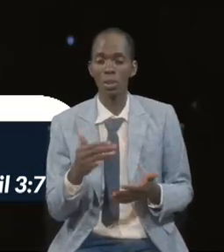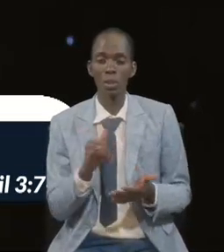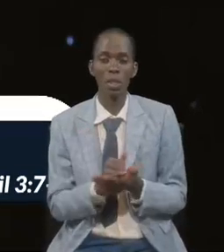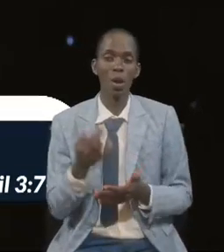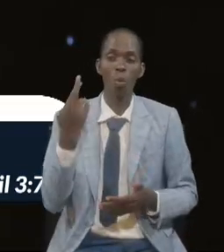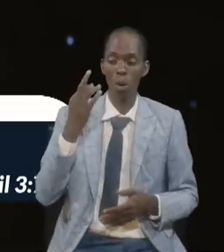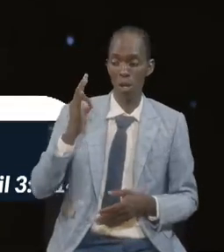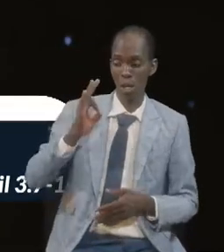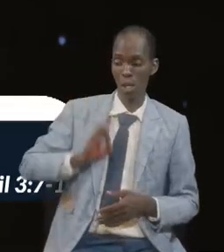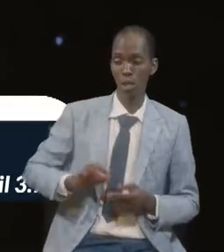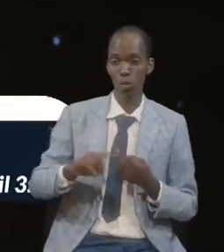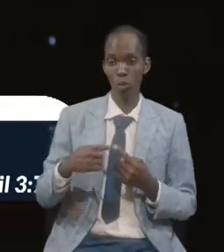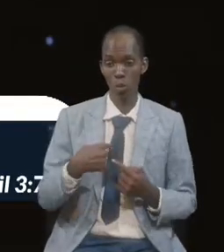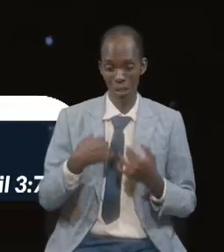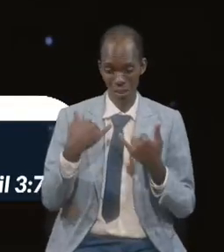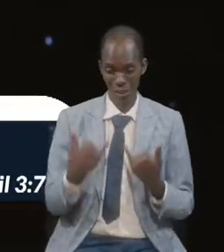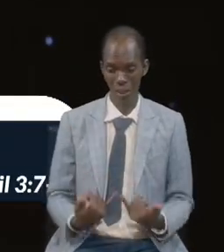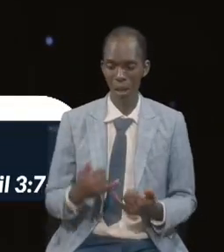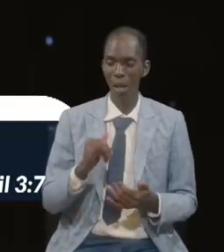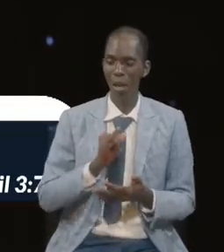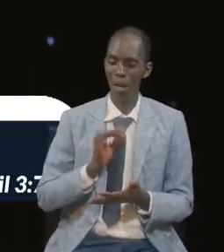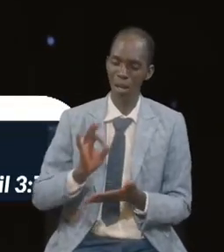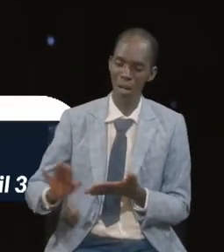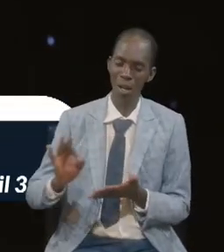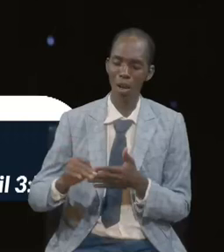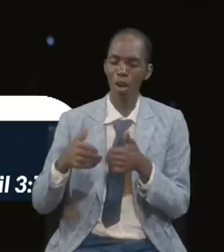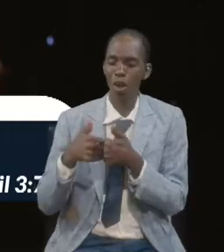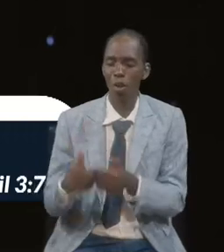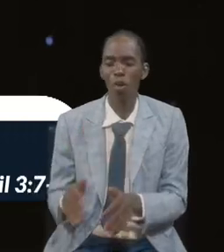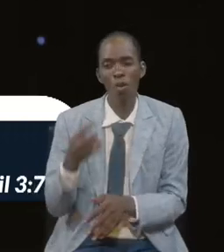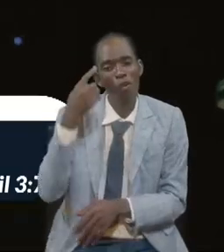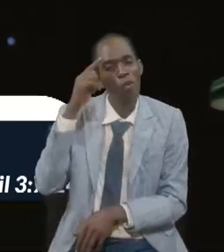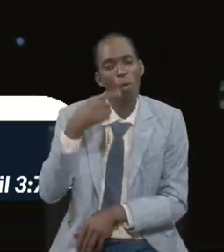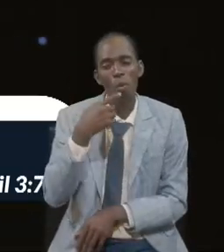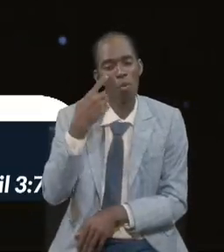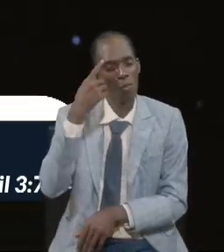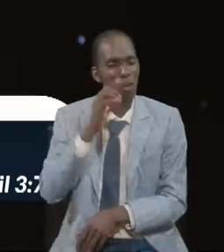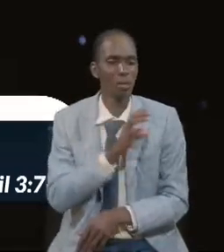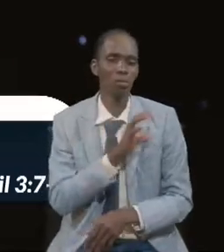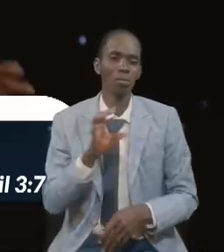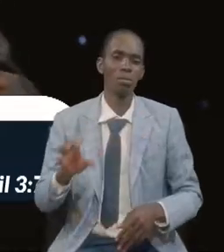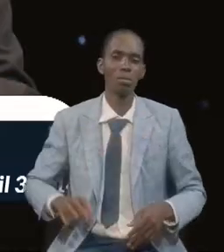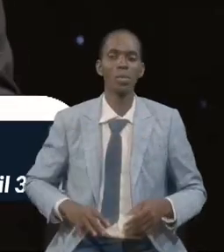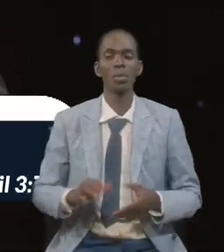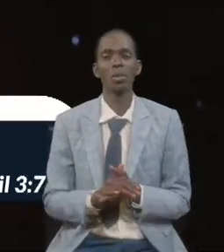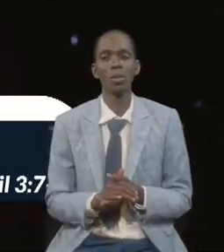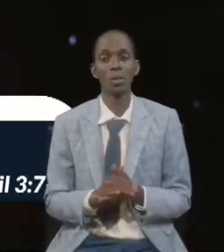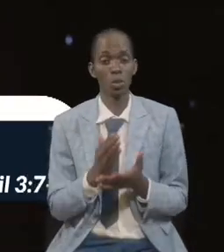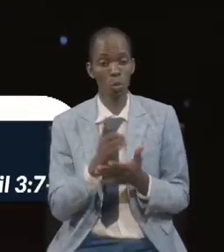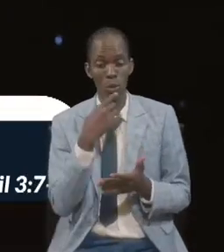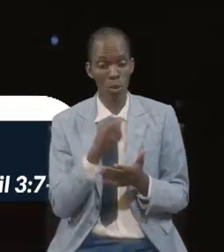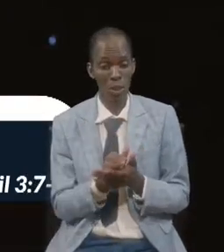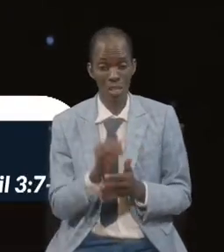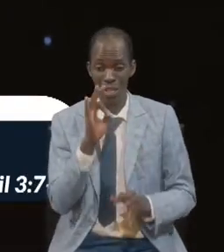qui étaient pour moi des gains, je les ai regardées comme une perte à cause de Christ. La personne qui dit que si je veux